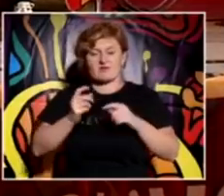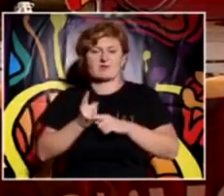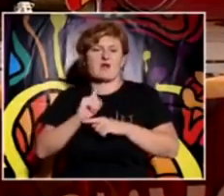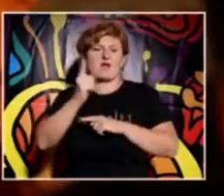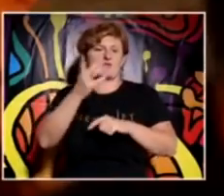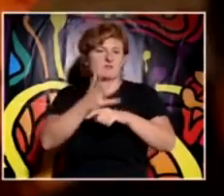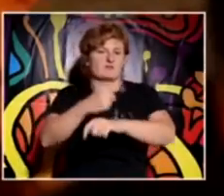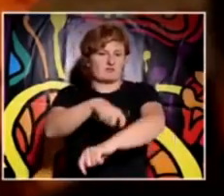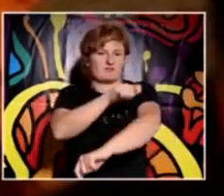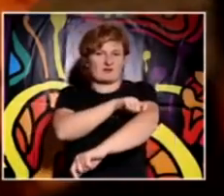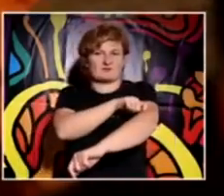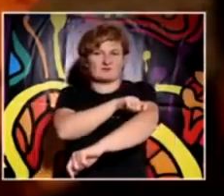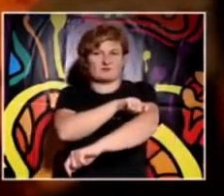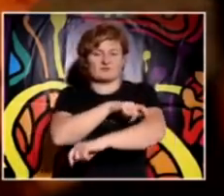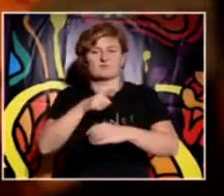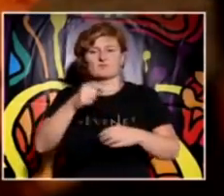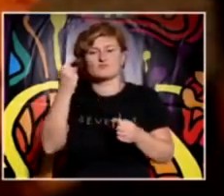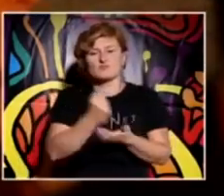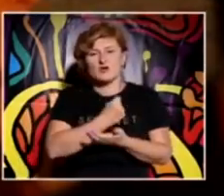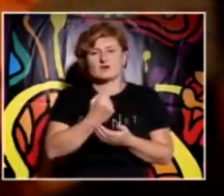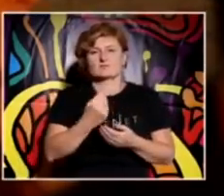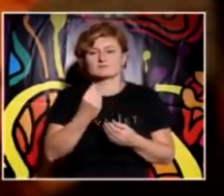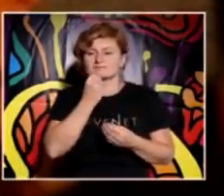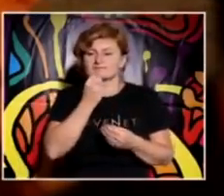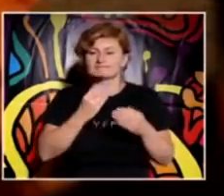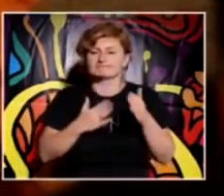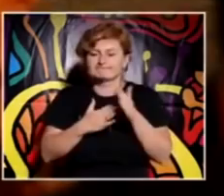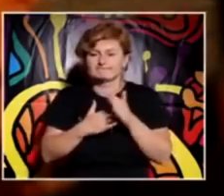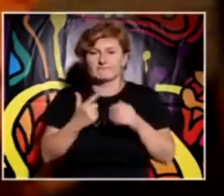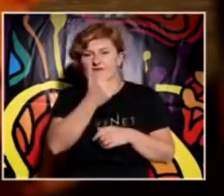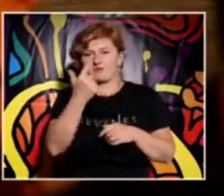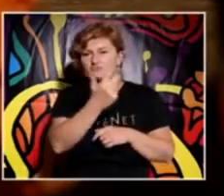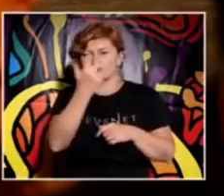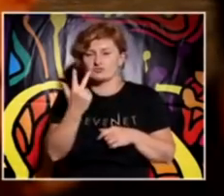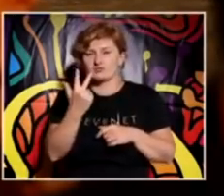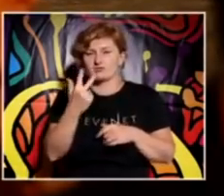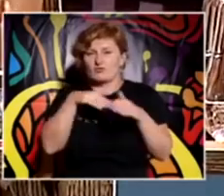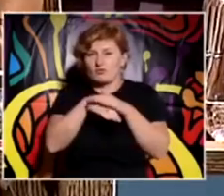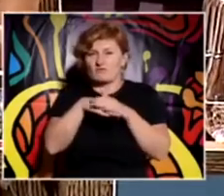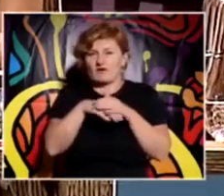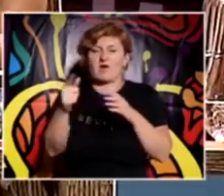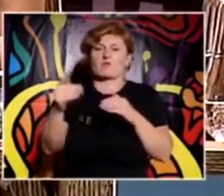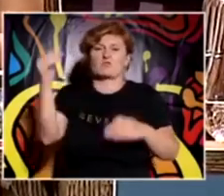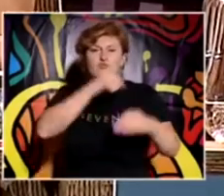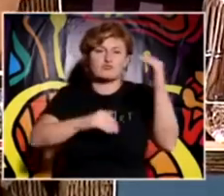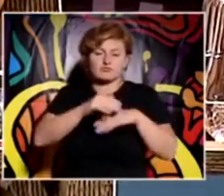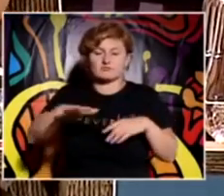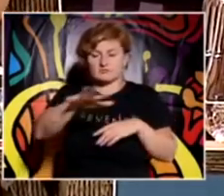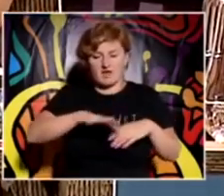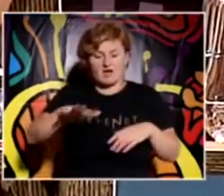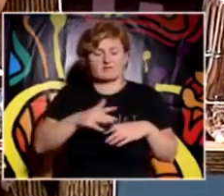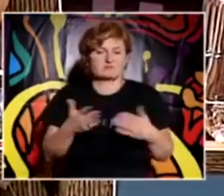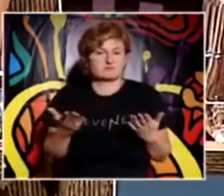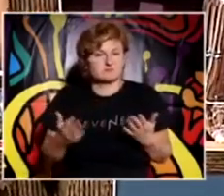o 50 km, to musieliśmy mieć zapas jedzenia na 2-3 dni. W górzystym terenie naprawdę to robiło